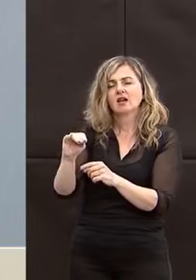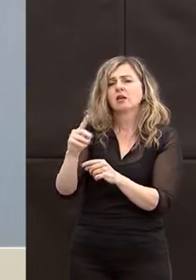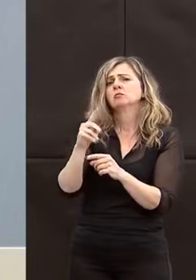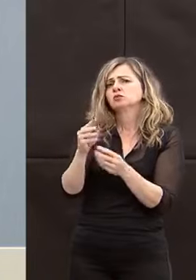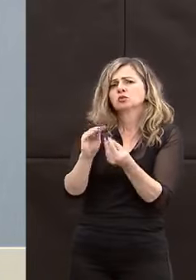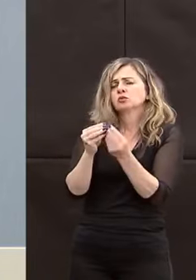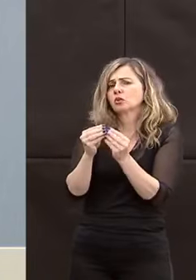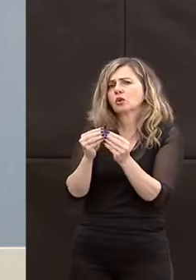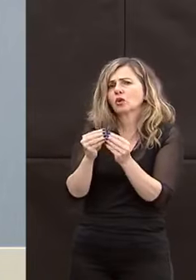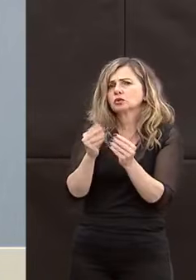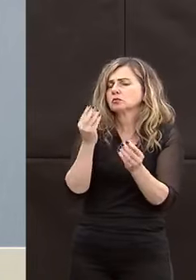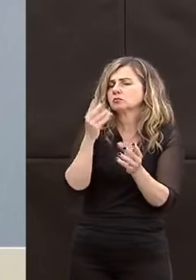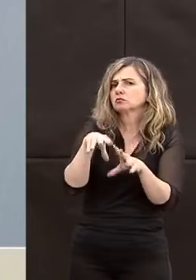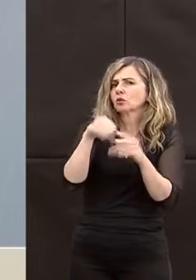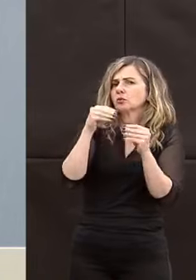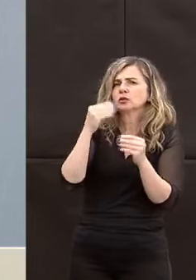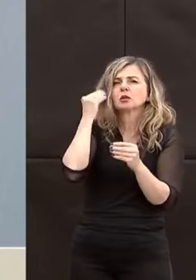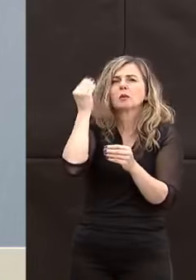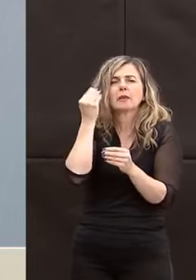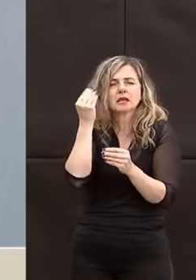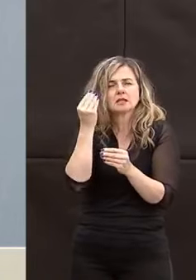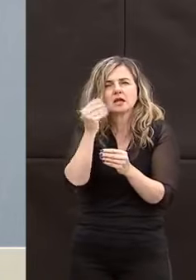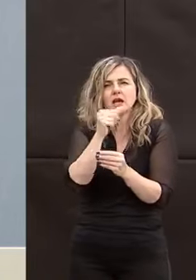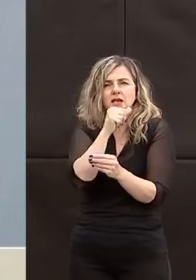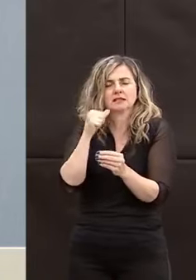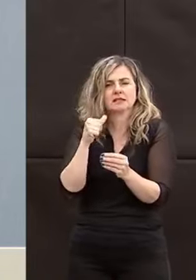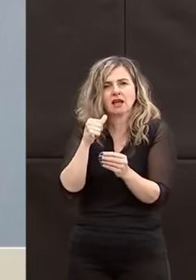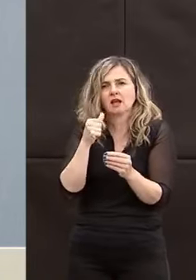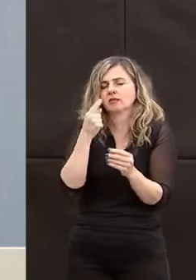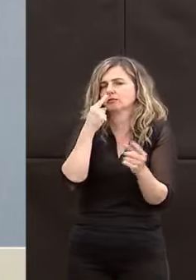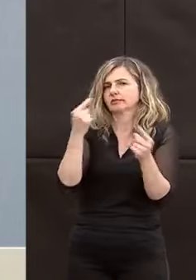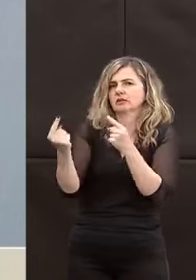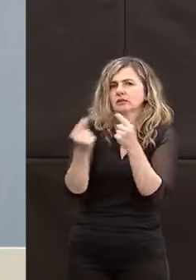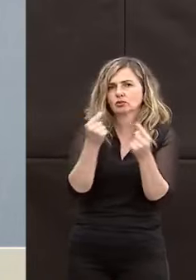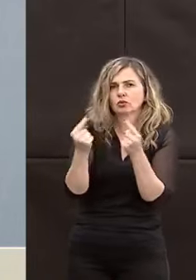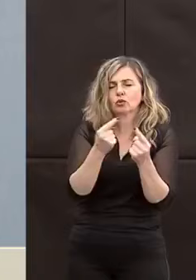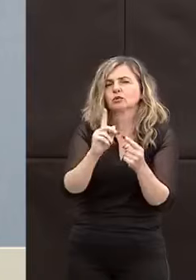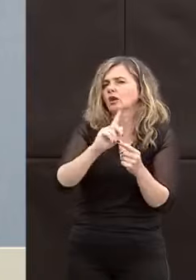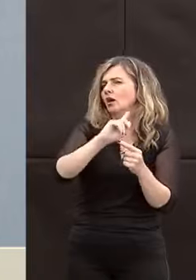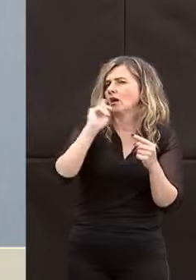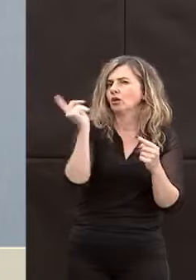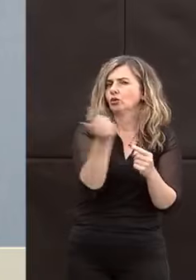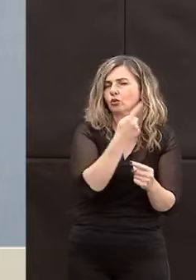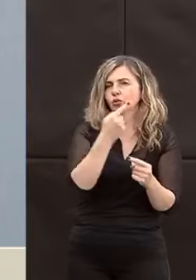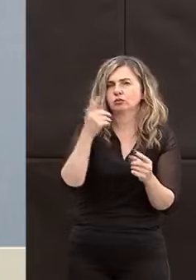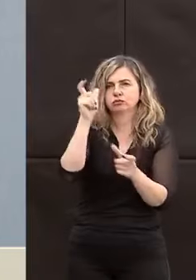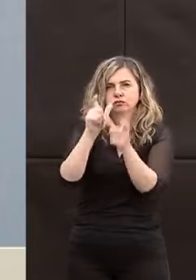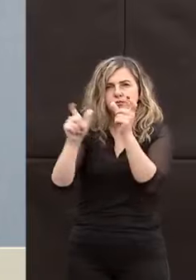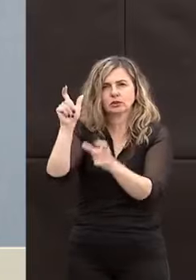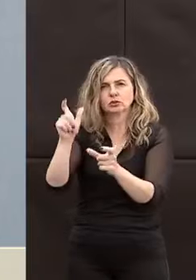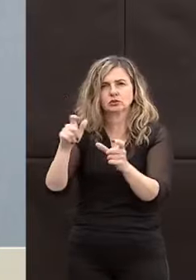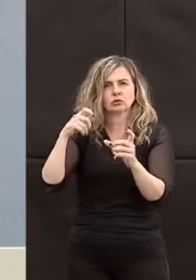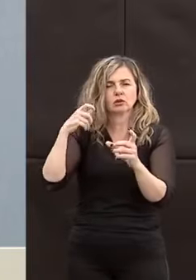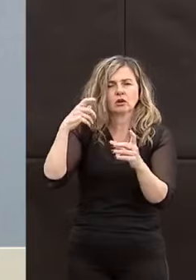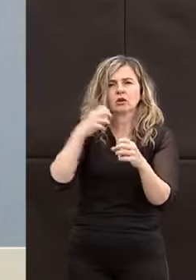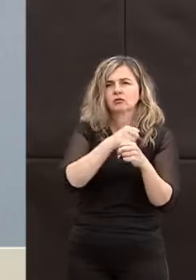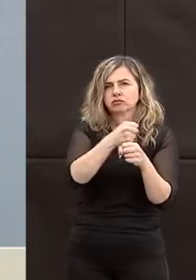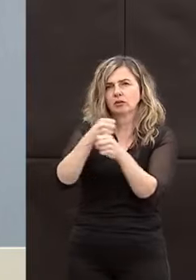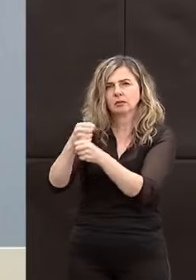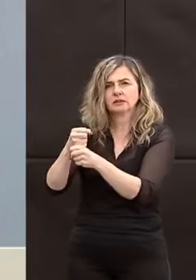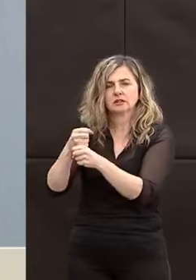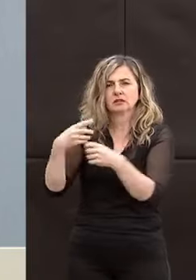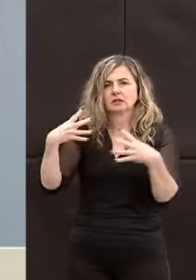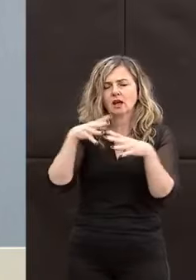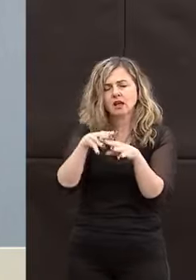che sicuramente andranno discusse con tutti coloro con tutti gli attori e poi penso che se verrà apprezzato